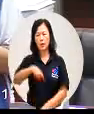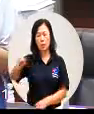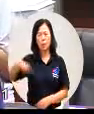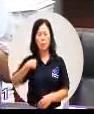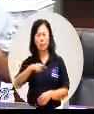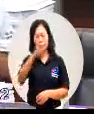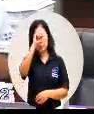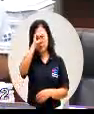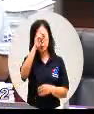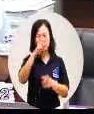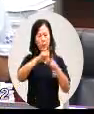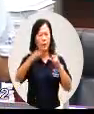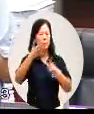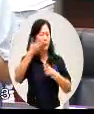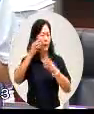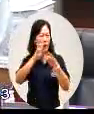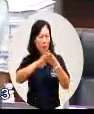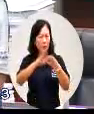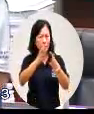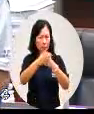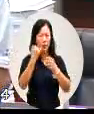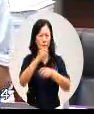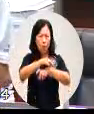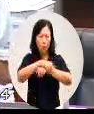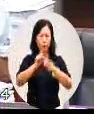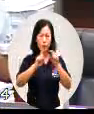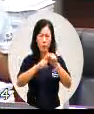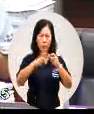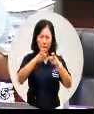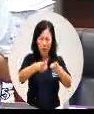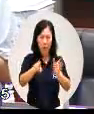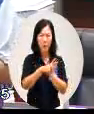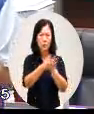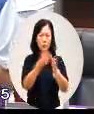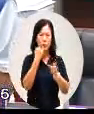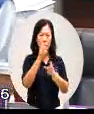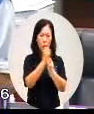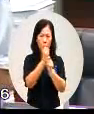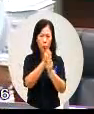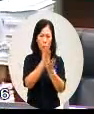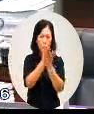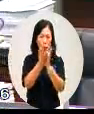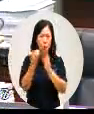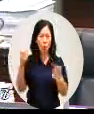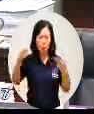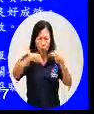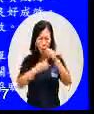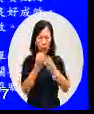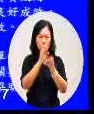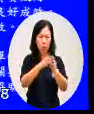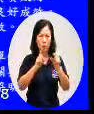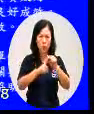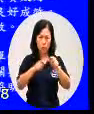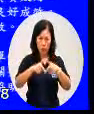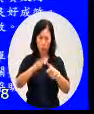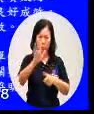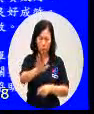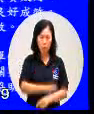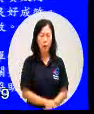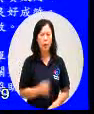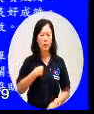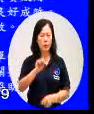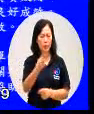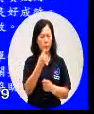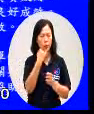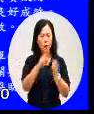大蓝田跟原中港社区来做这些多功能的综合活动中心。 我想问的你，就